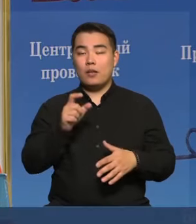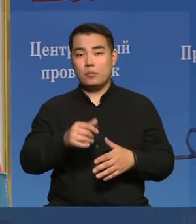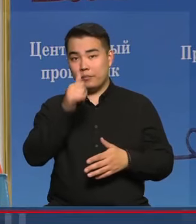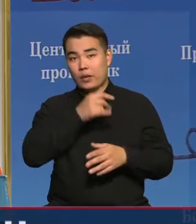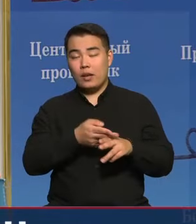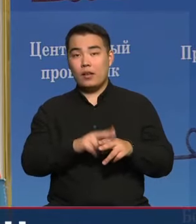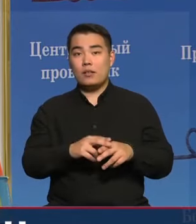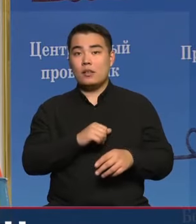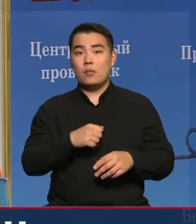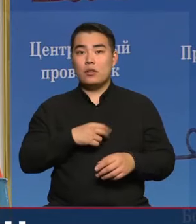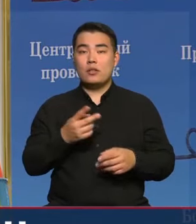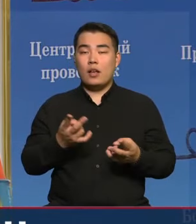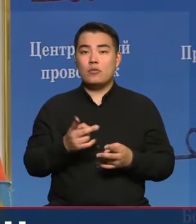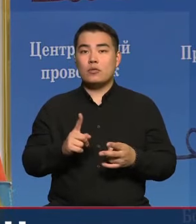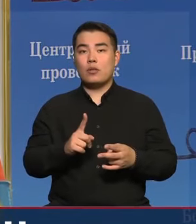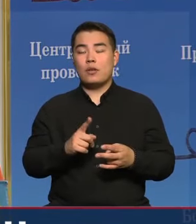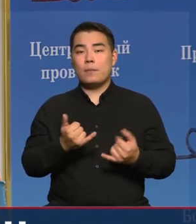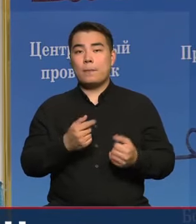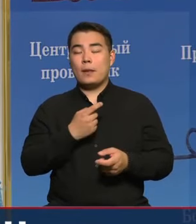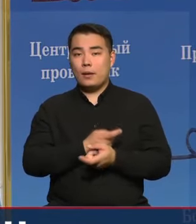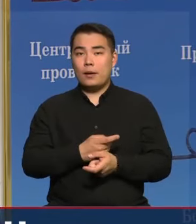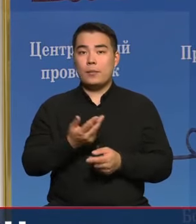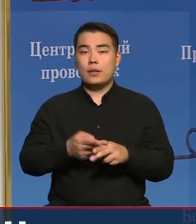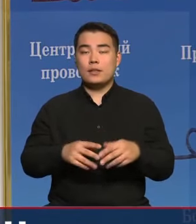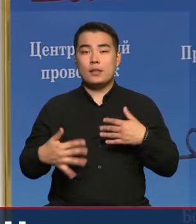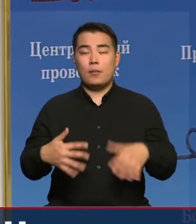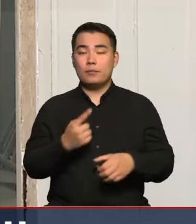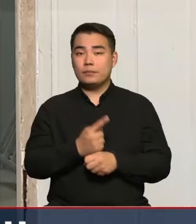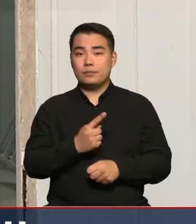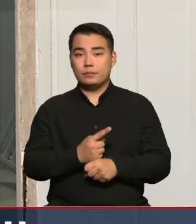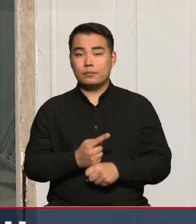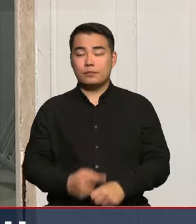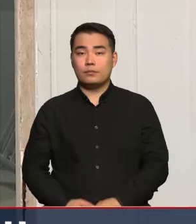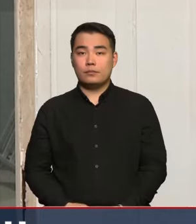алмайды. Салқынғанды болу керек. Сәл босаңсаң адам өміріне араша түсе